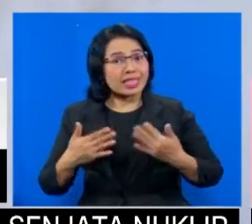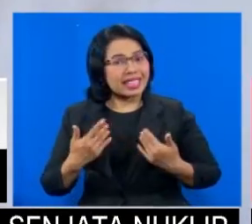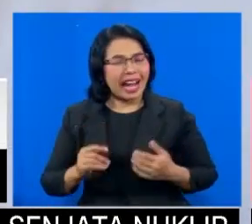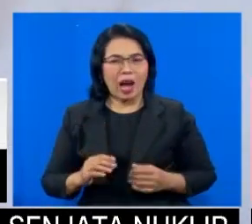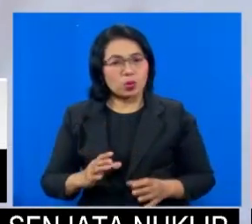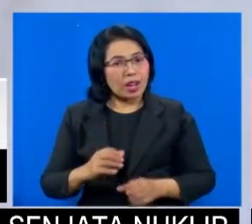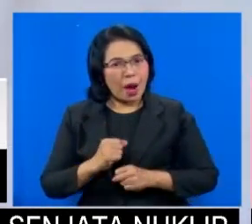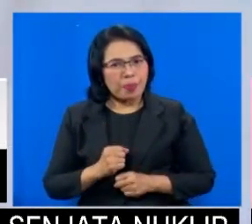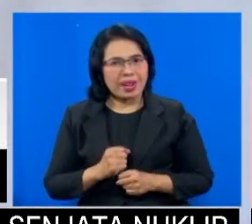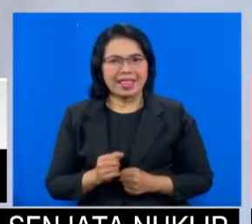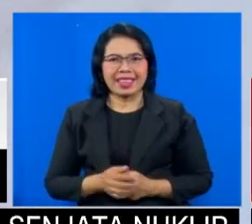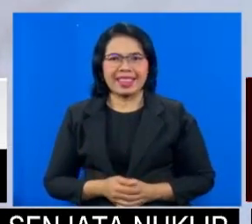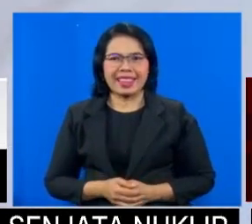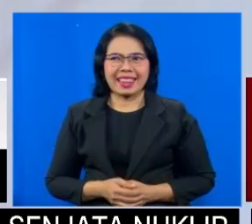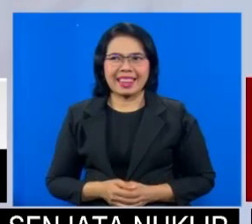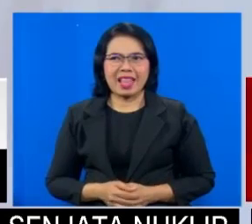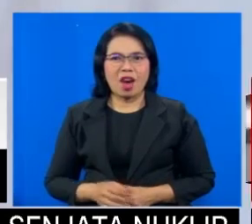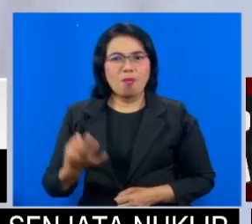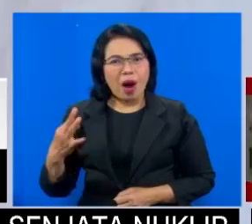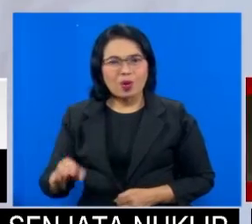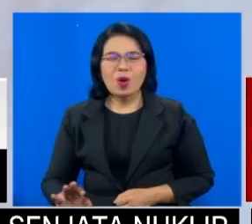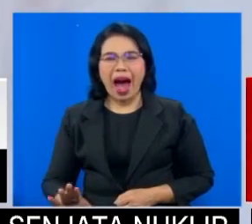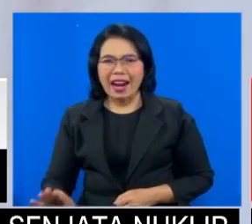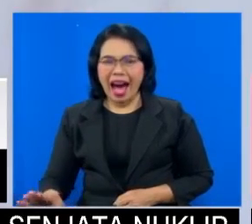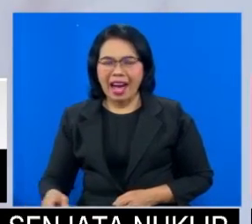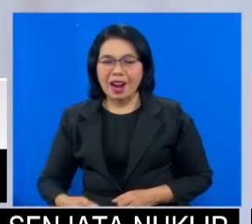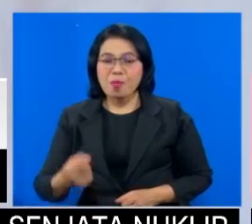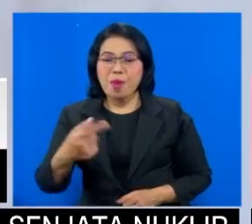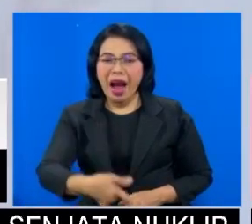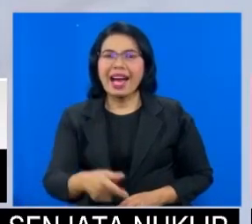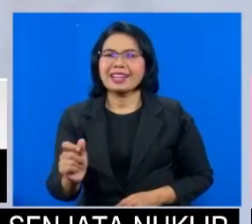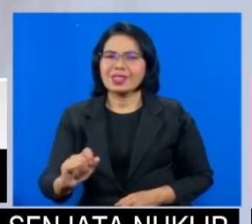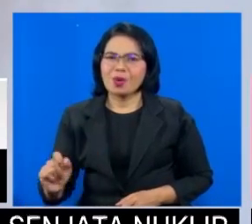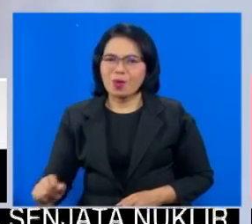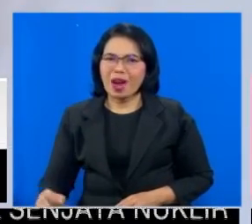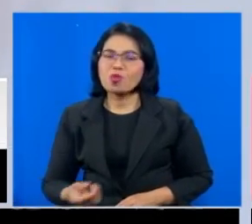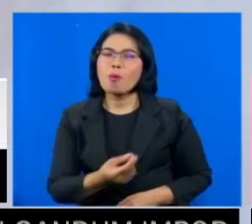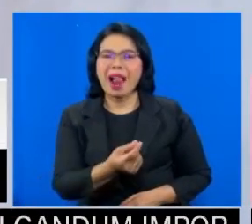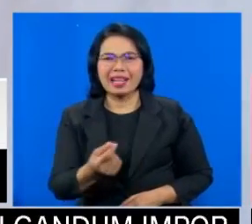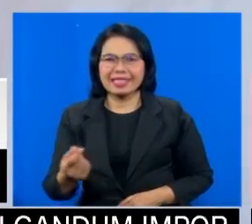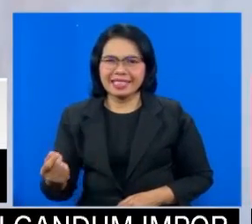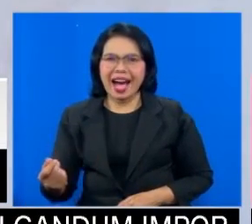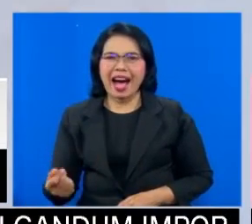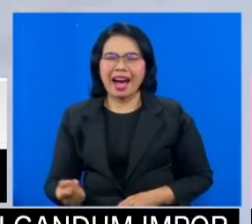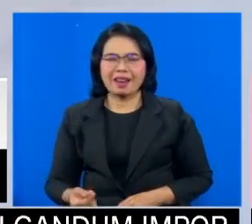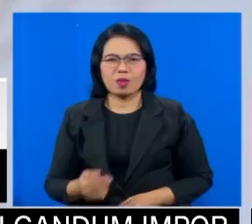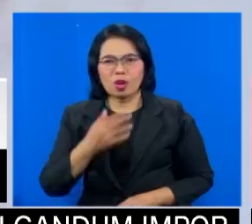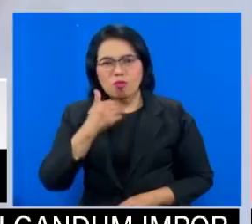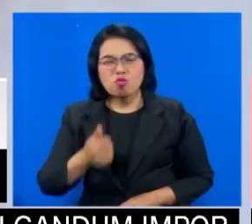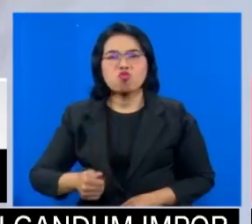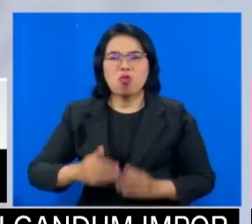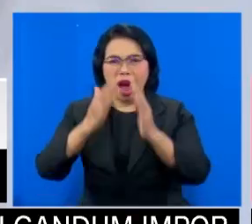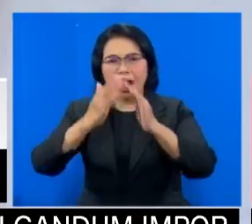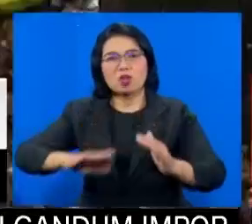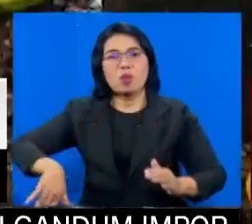2 bulan, 3 bulan baru dapet, baru anak bayar sekolah, buat belanja, yang namanya kita kebutuhan rumah tangga banyak